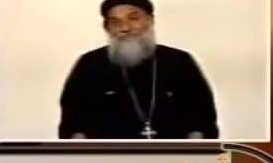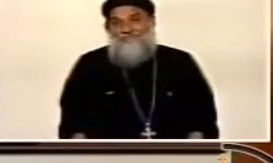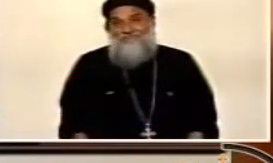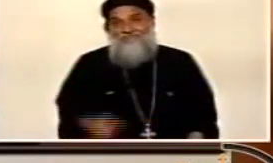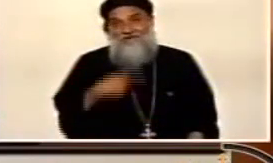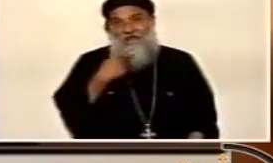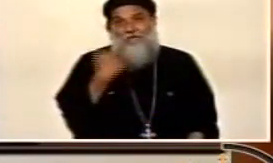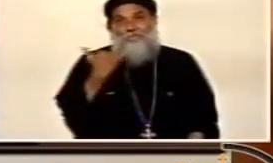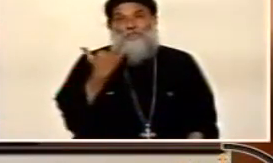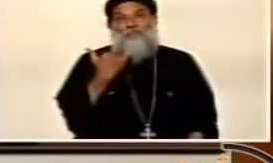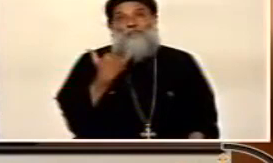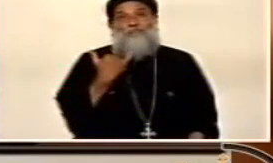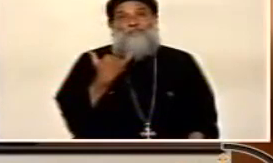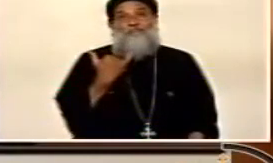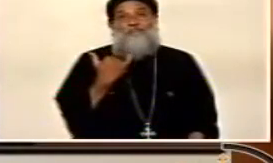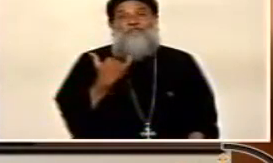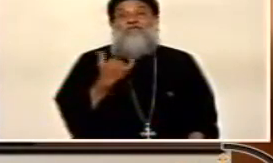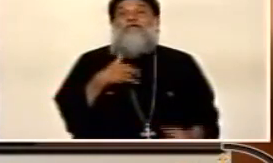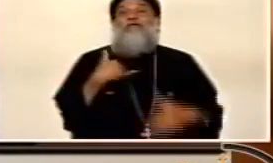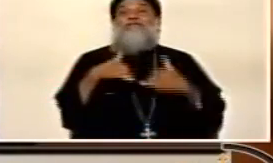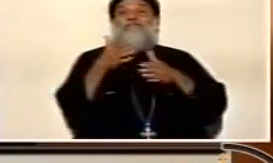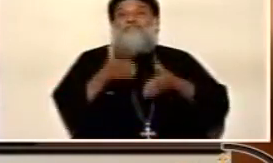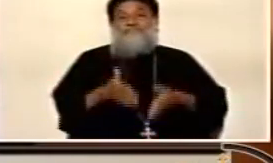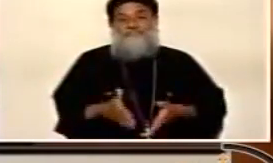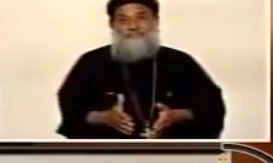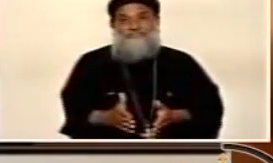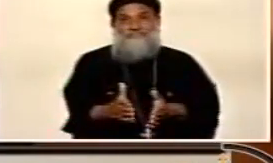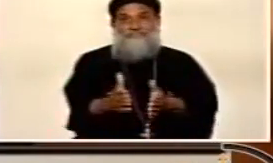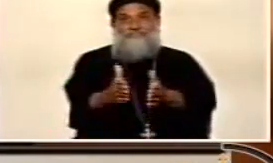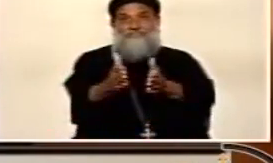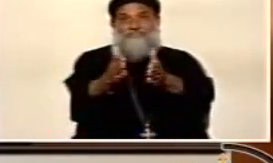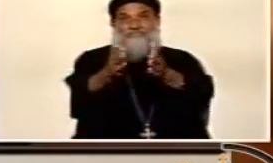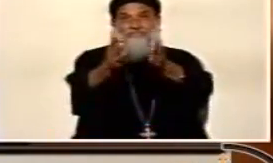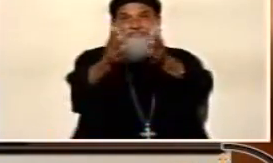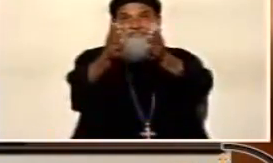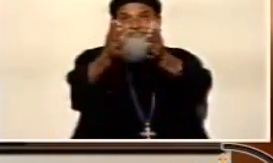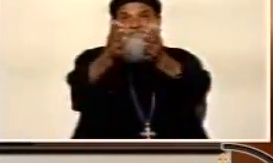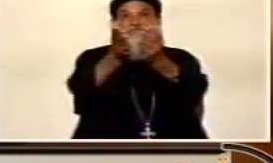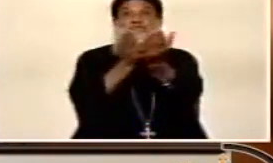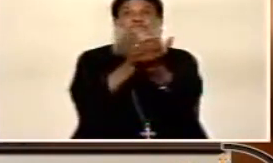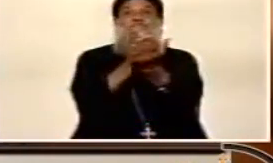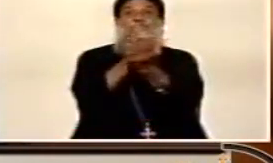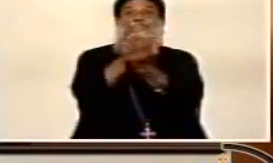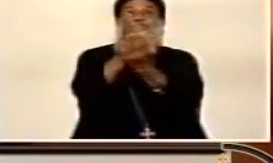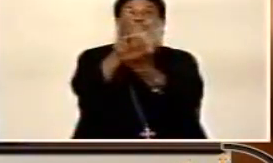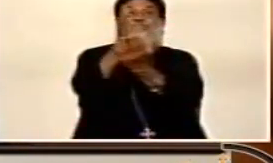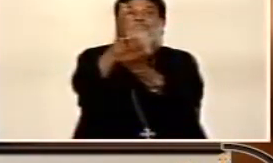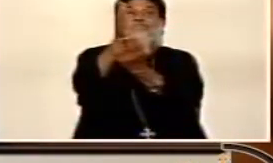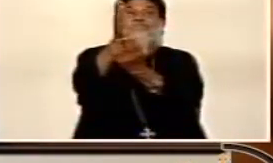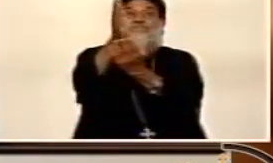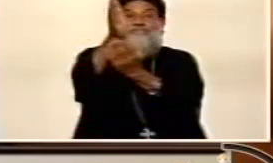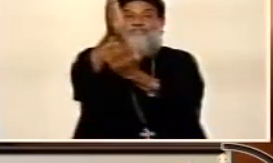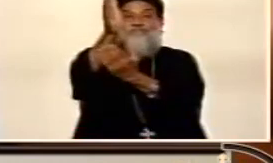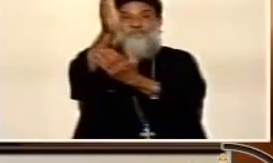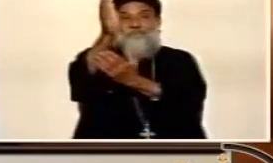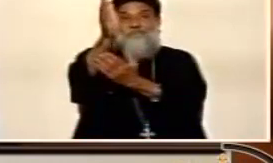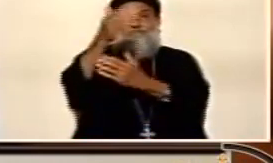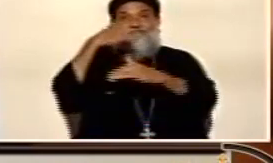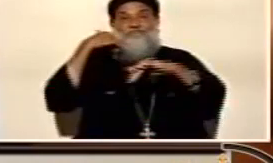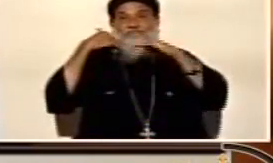أو أسلوب أو منهج دستور